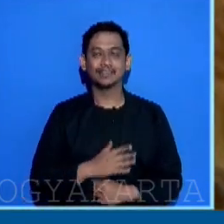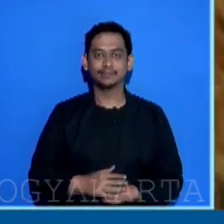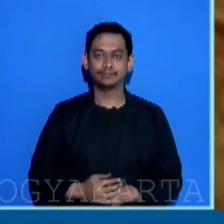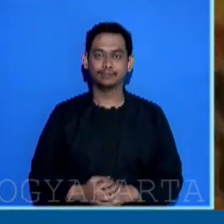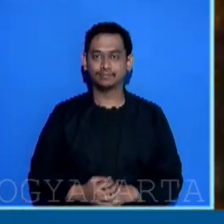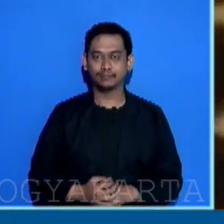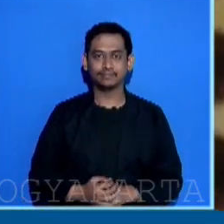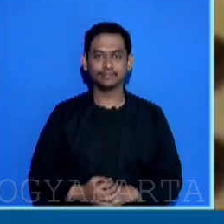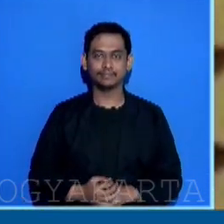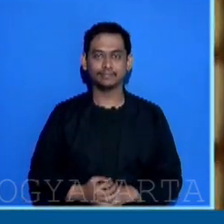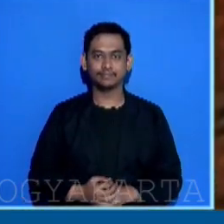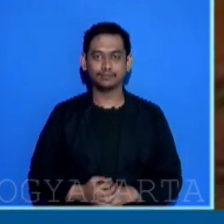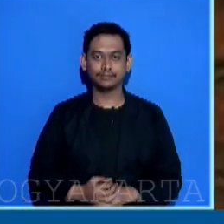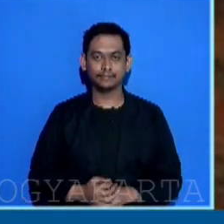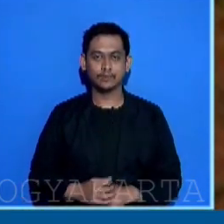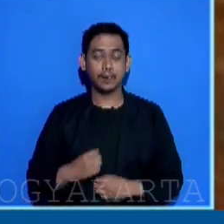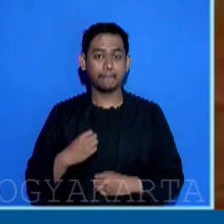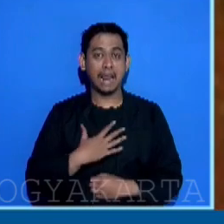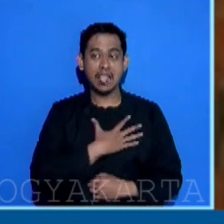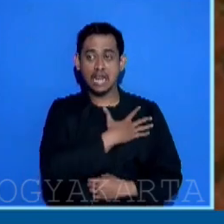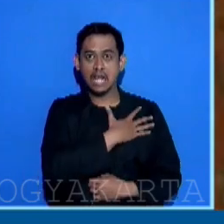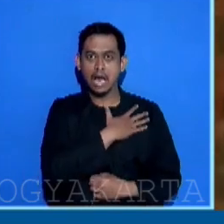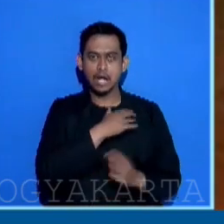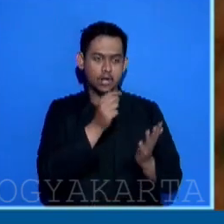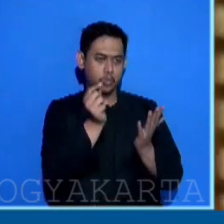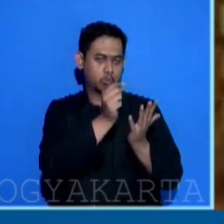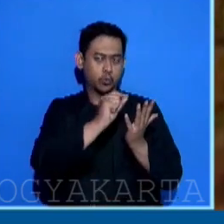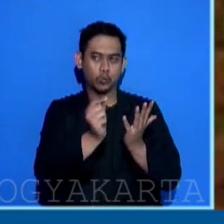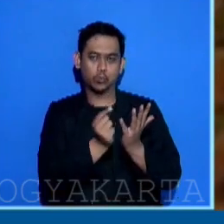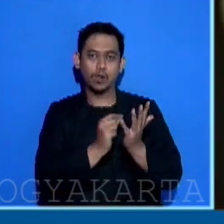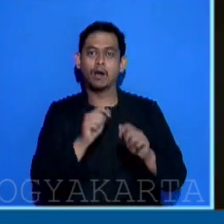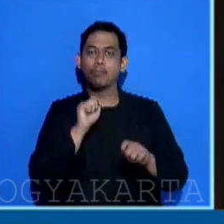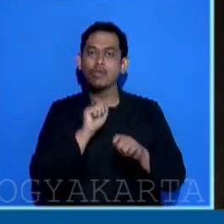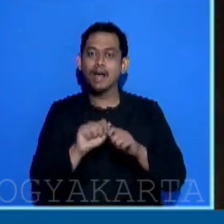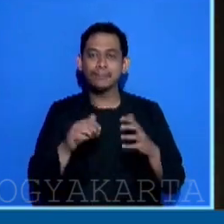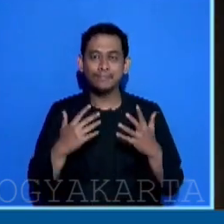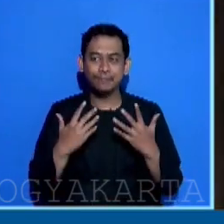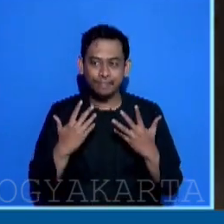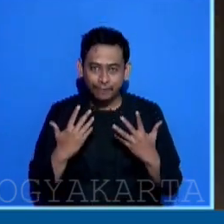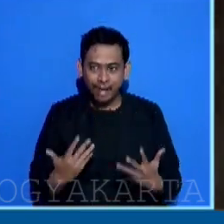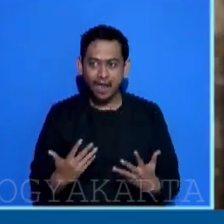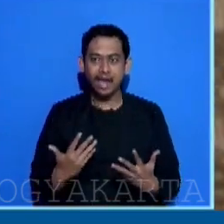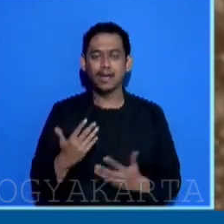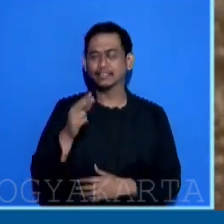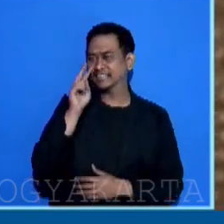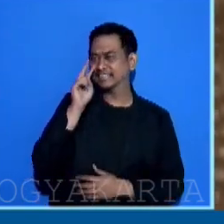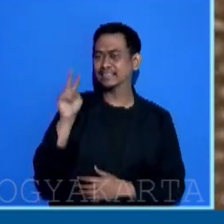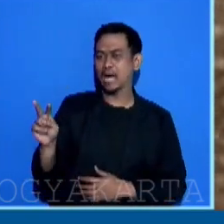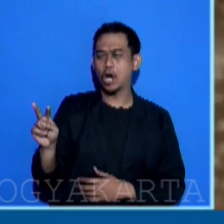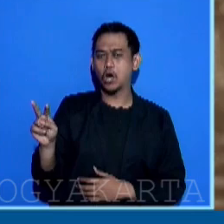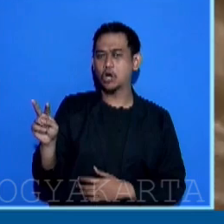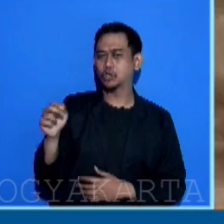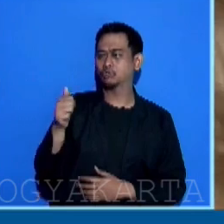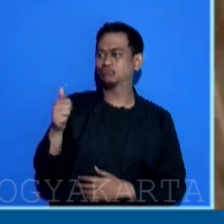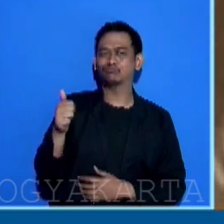bad bad tulis ingkang dipameling pengrajin ing giro menawi dipun pirsani Kani permati ngem